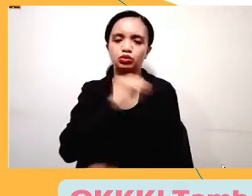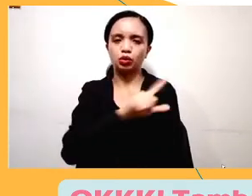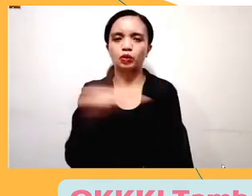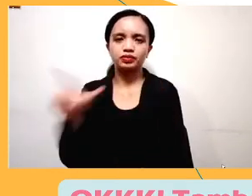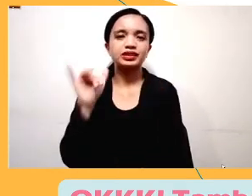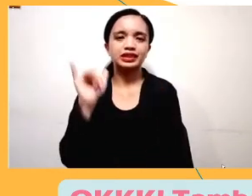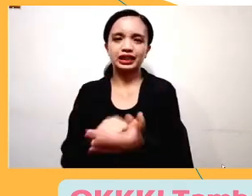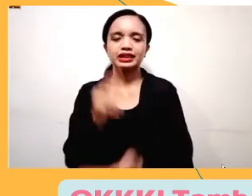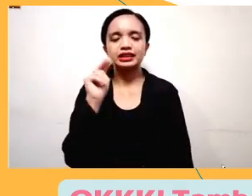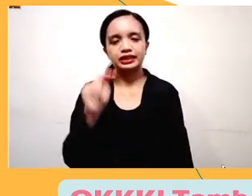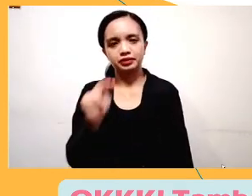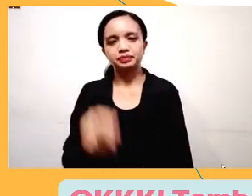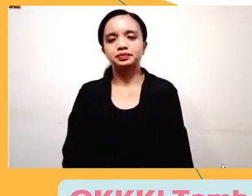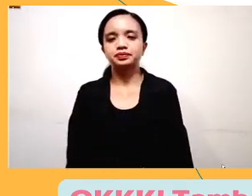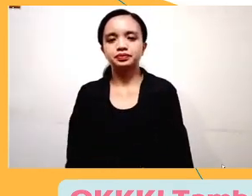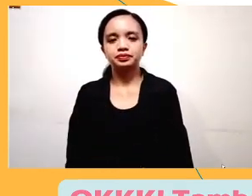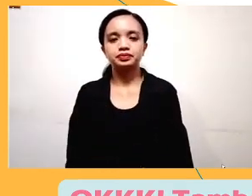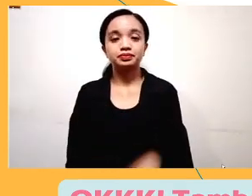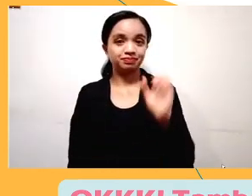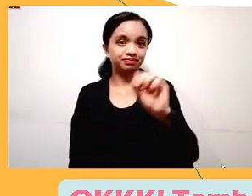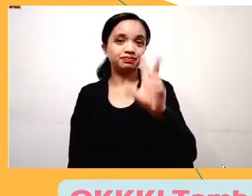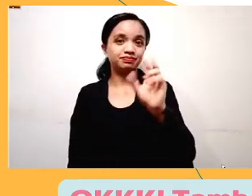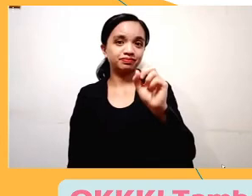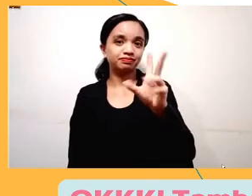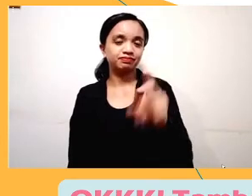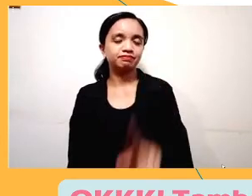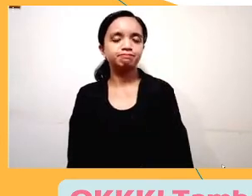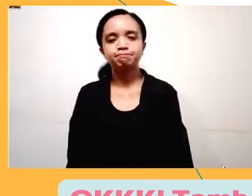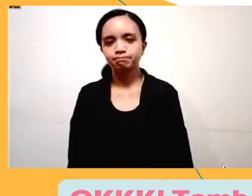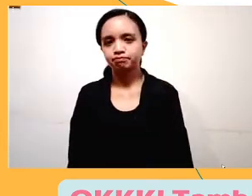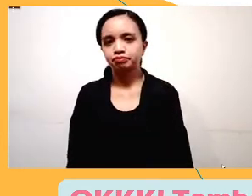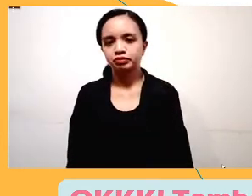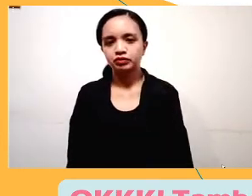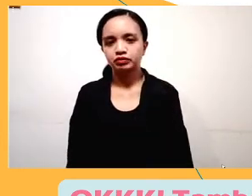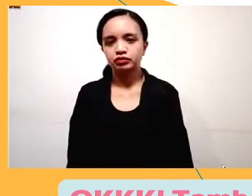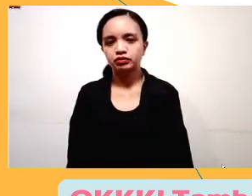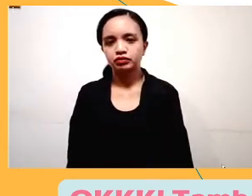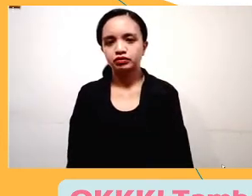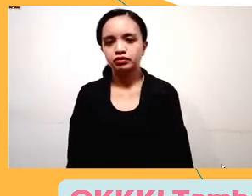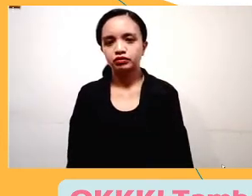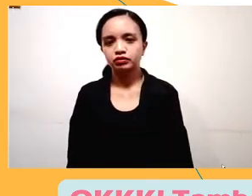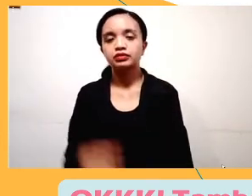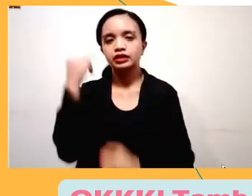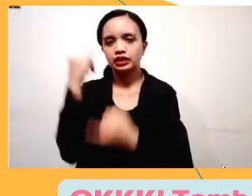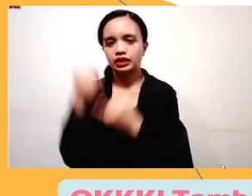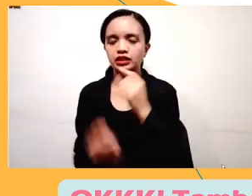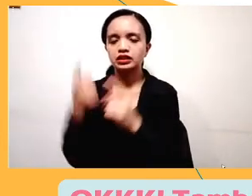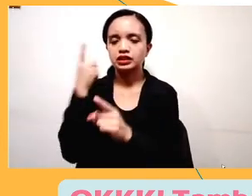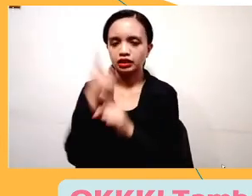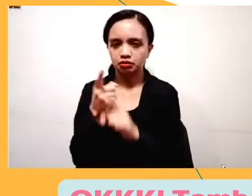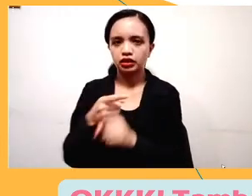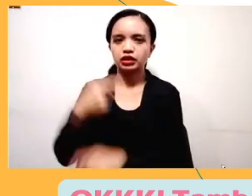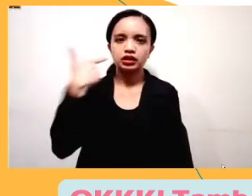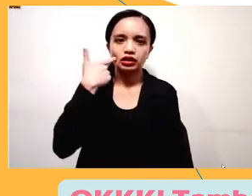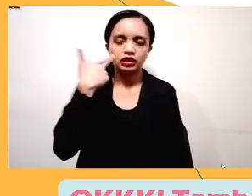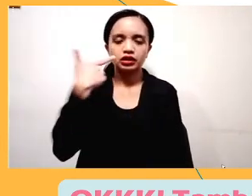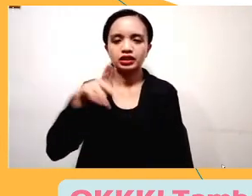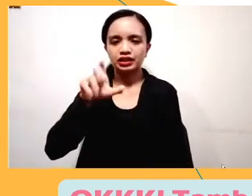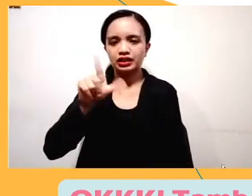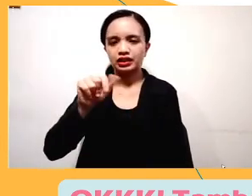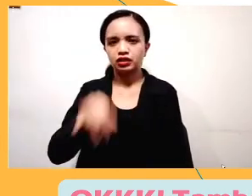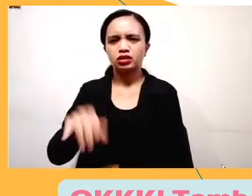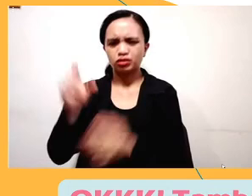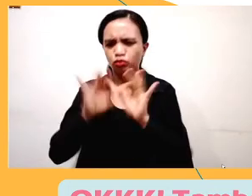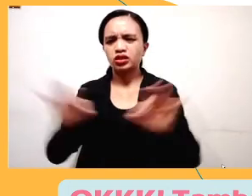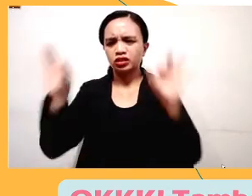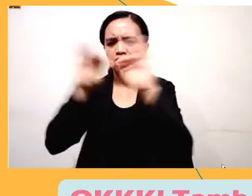Okay? And then the vision, lastly, tama si Jelay. Just do it. Why?